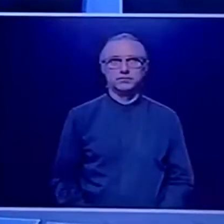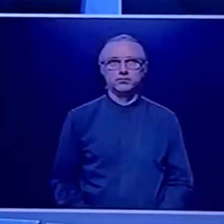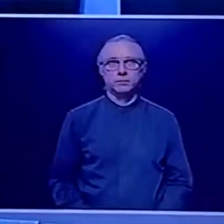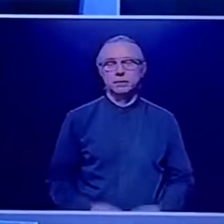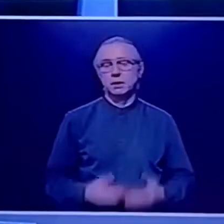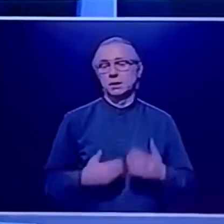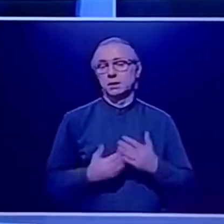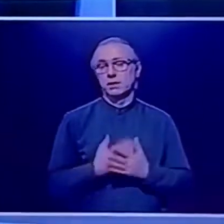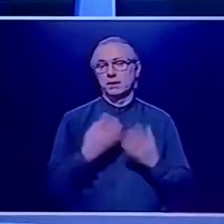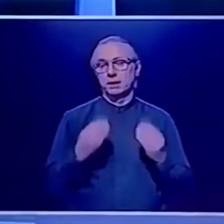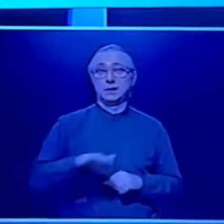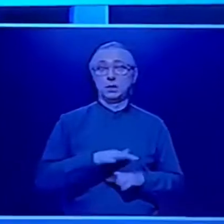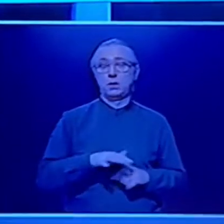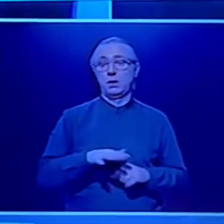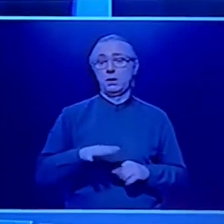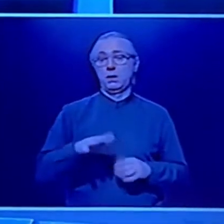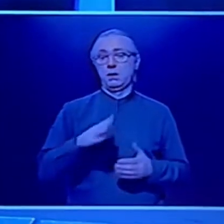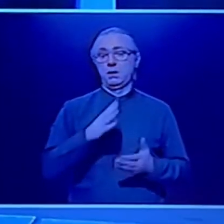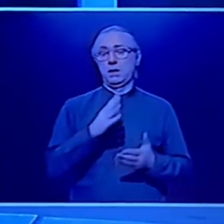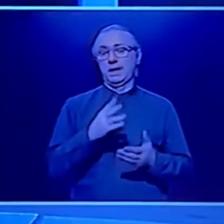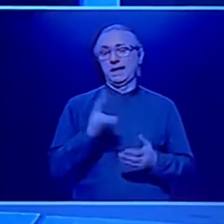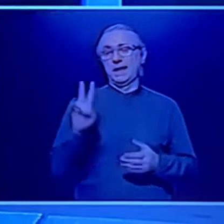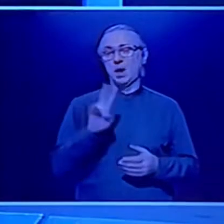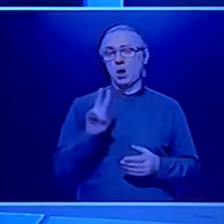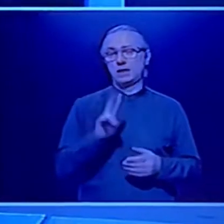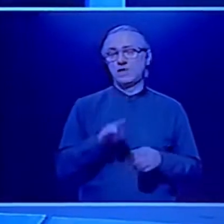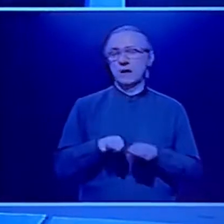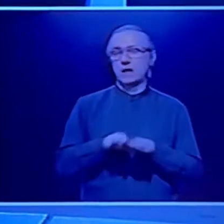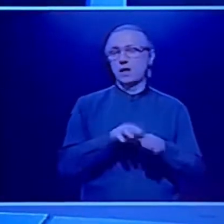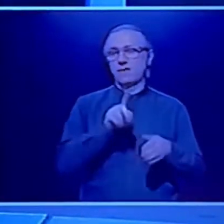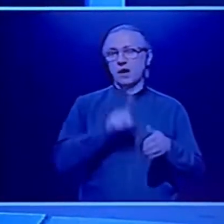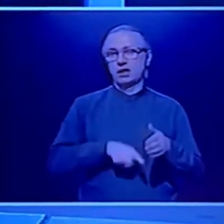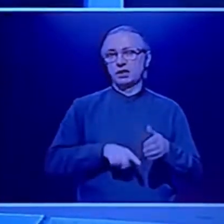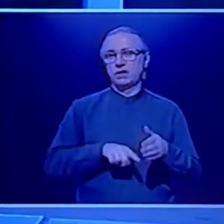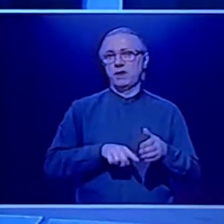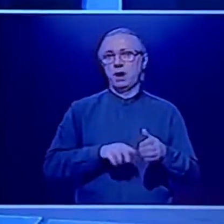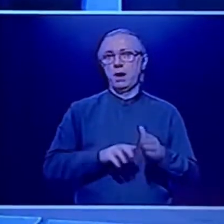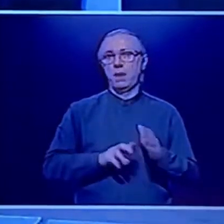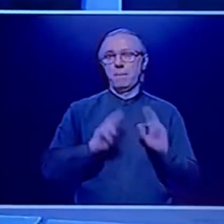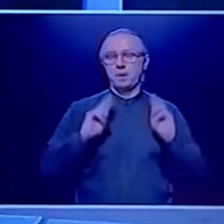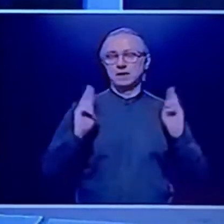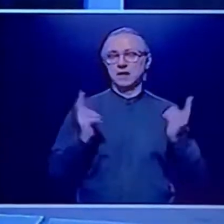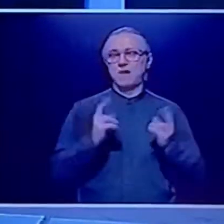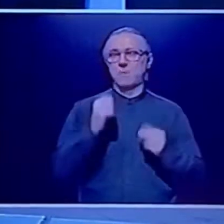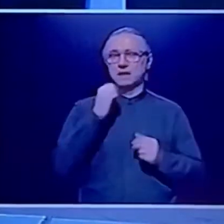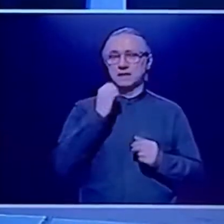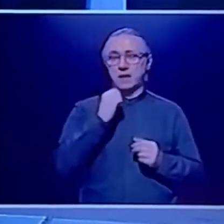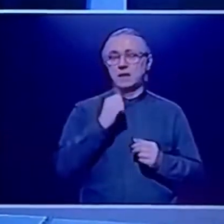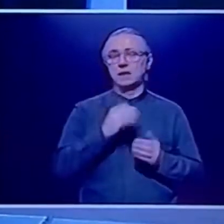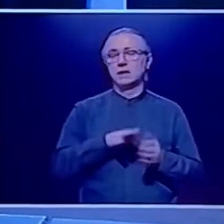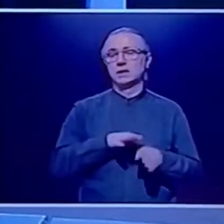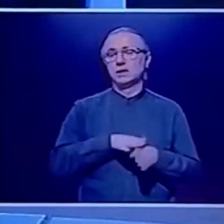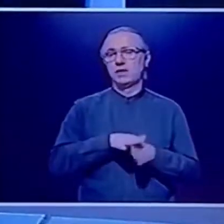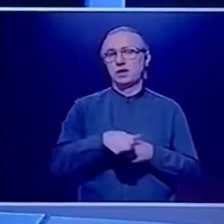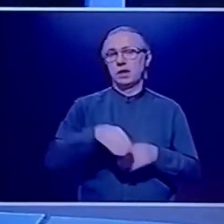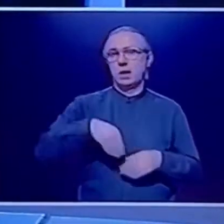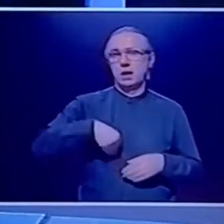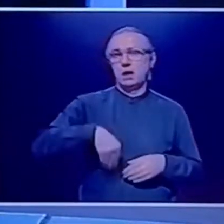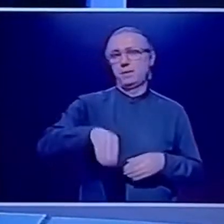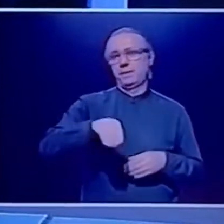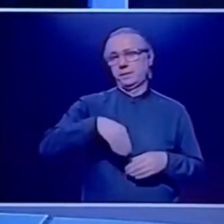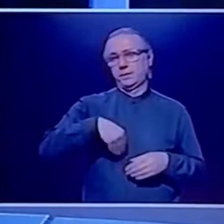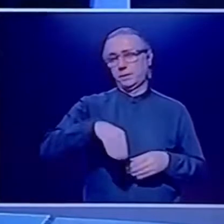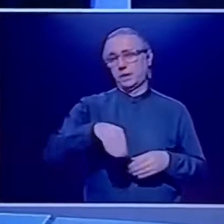Это новый день. Прямой эфир мы продолжаем. В единоверческого монастыря в Москве совершили панихиду по архимандриту Павлу Ледневу, которого